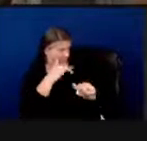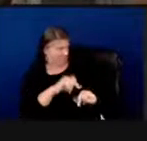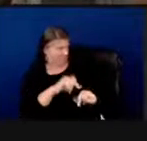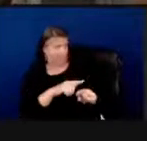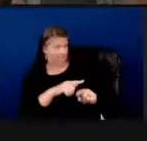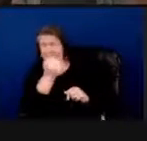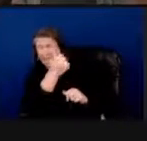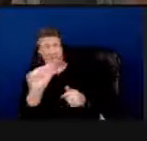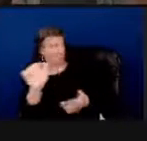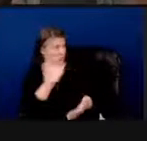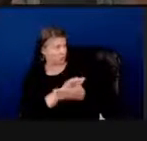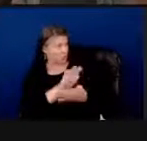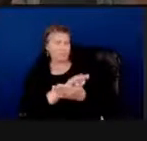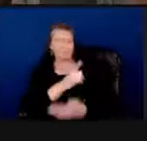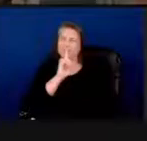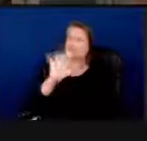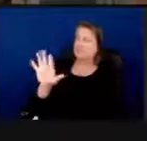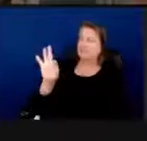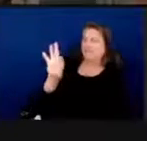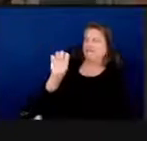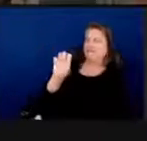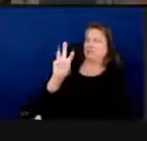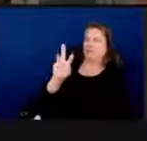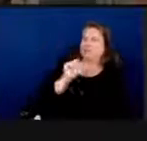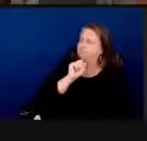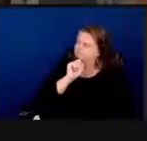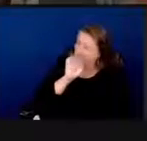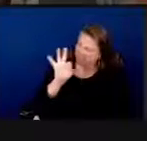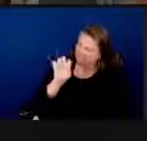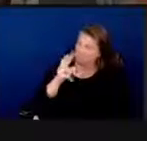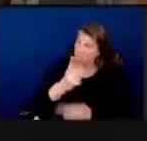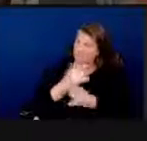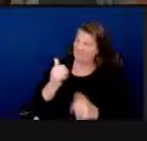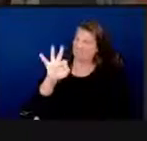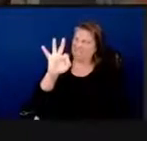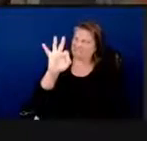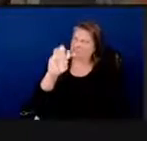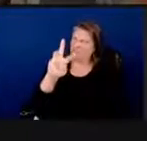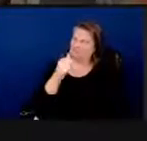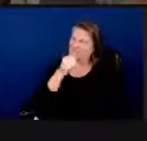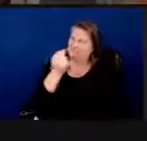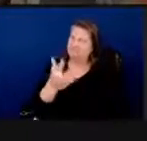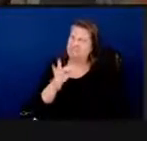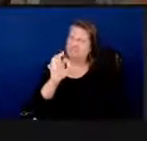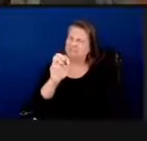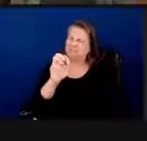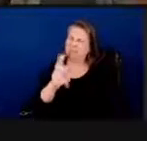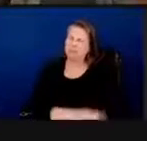من المدارس حاليا؟ لدينا عدد قليل منهم حاليا.